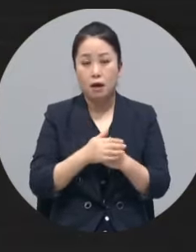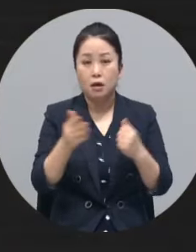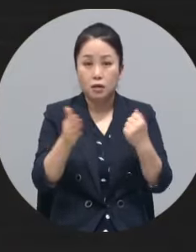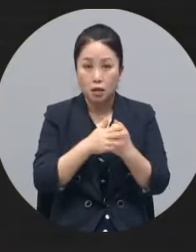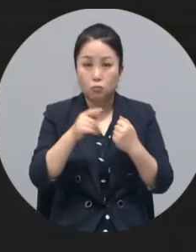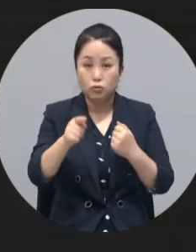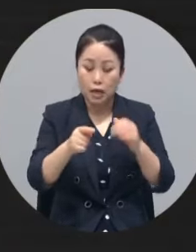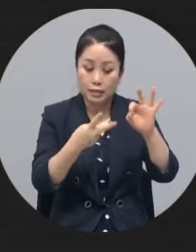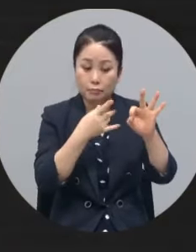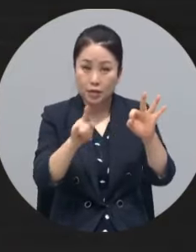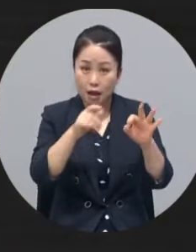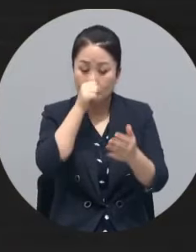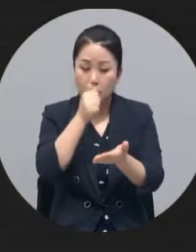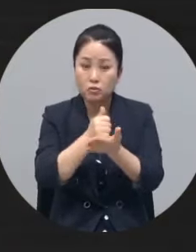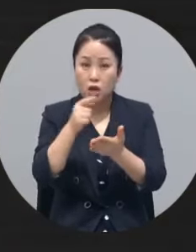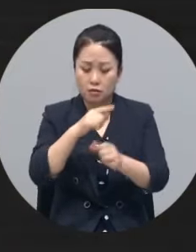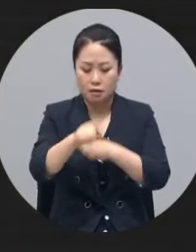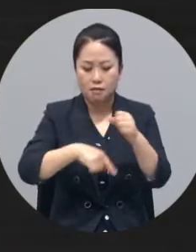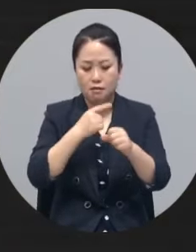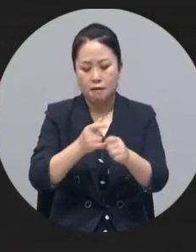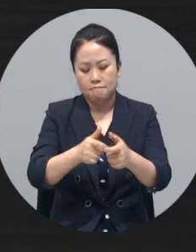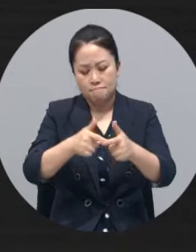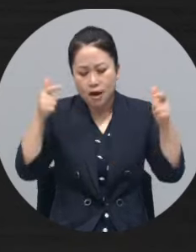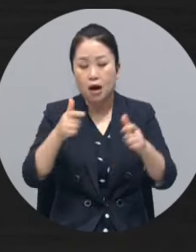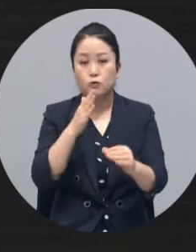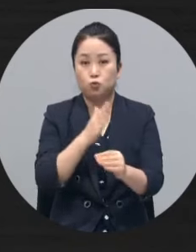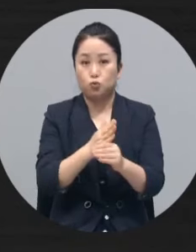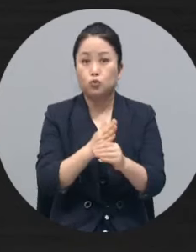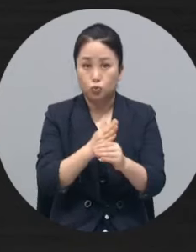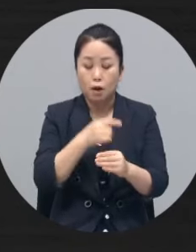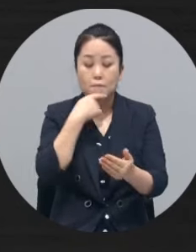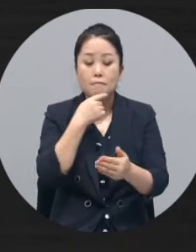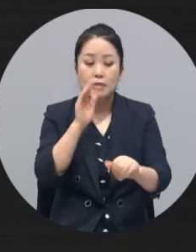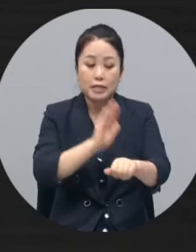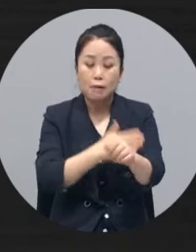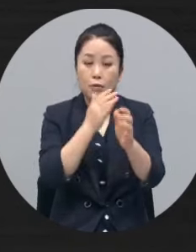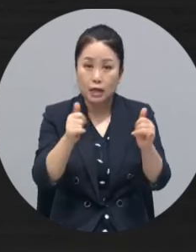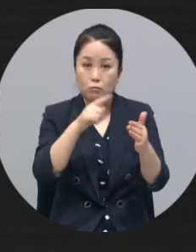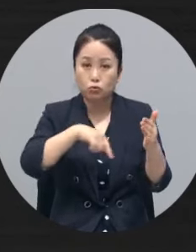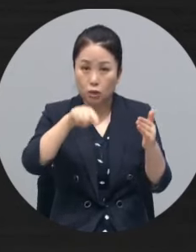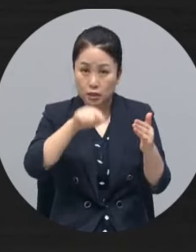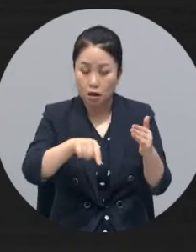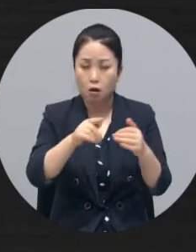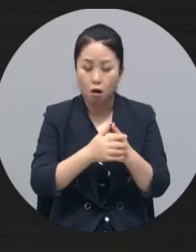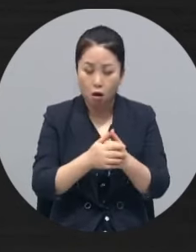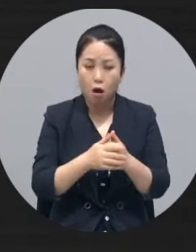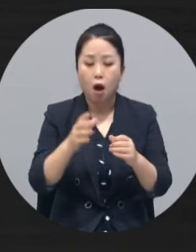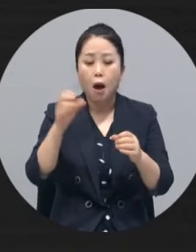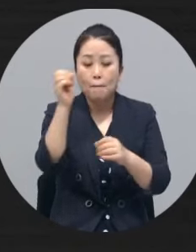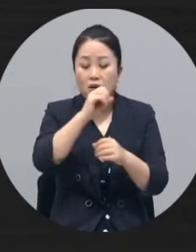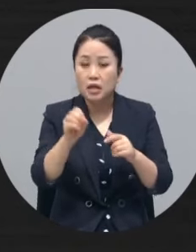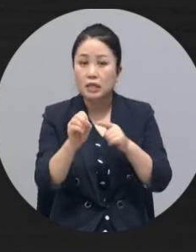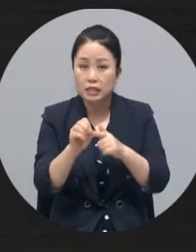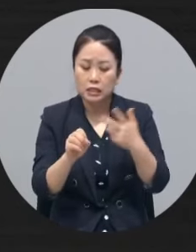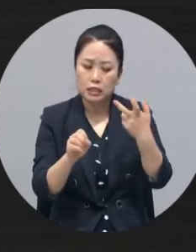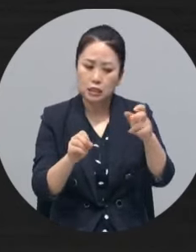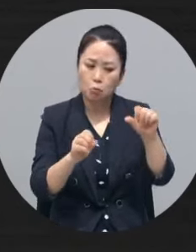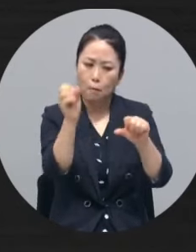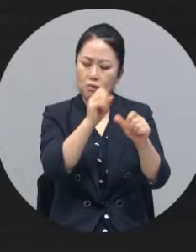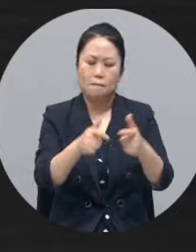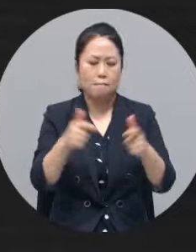합성물 범죄 건수는 매년 늘고 있고 전체의 피의자 중에서 차지하는 비중 역시 지난해 75%